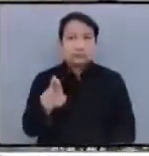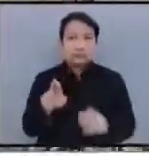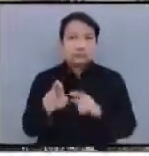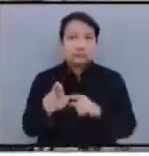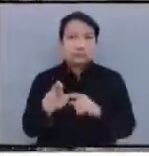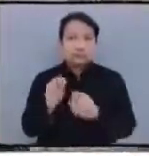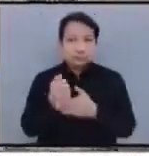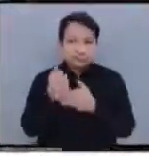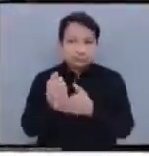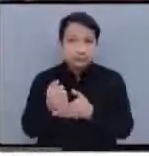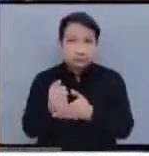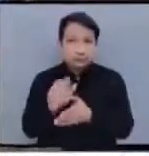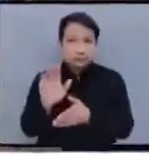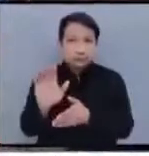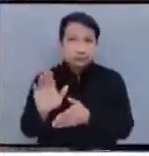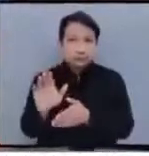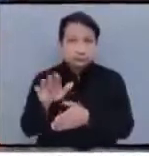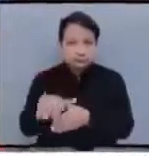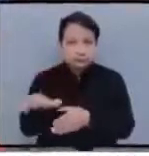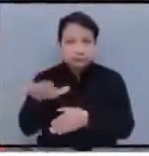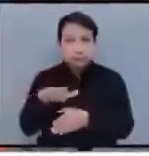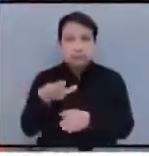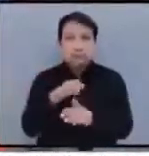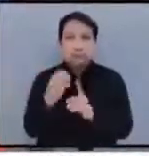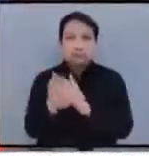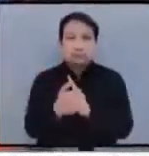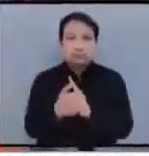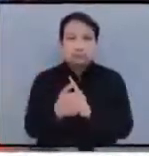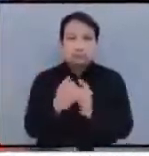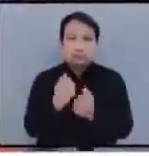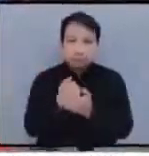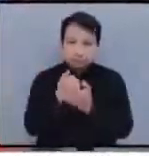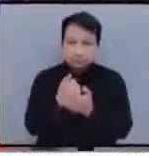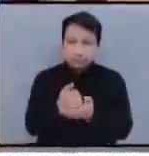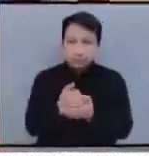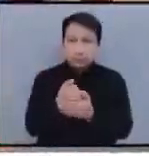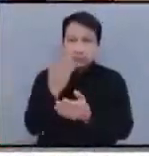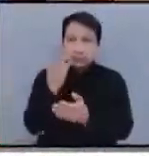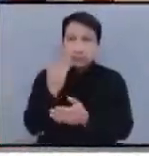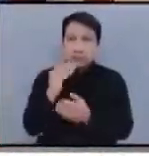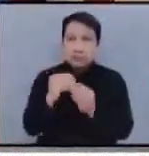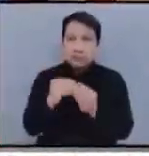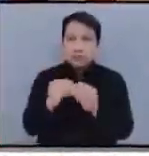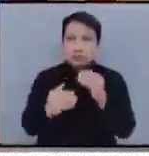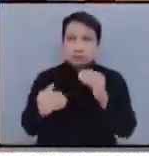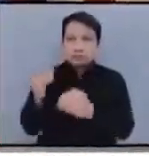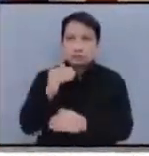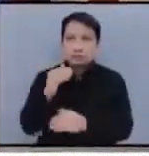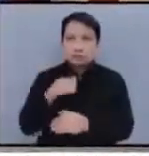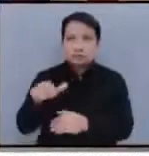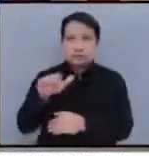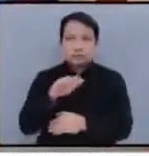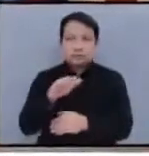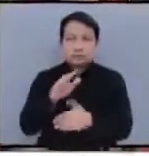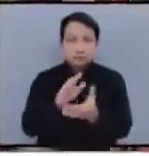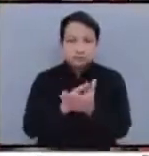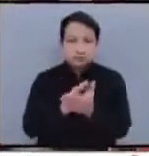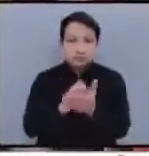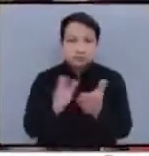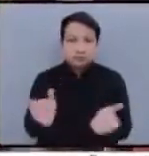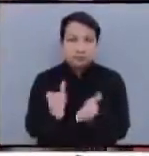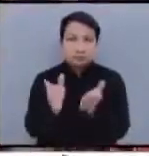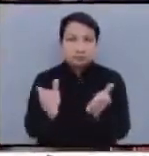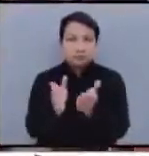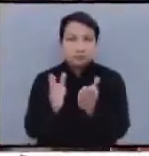pa sa kapaligiran. Ayon pa sa opisyal, layo nila itong maipatupad sa mga eskwelahan para mahikayat ang mga estudyante